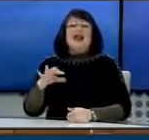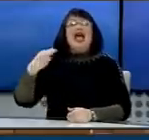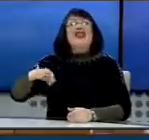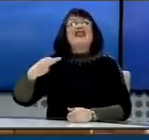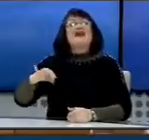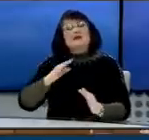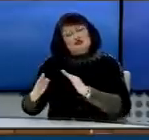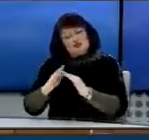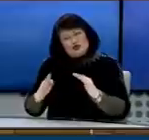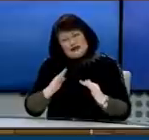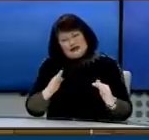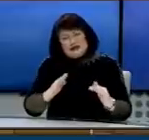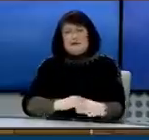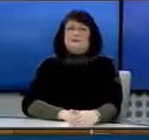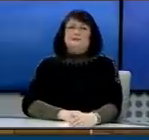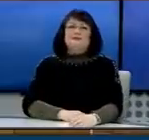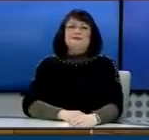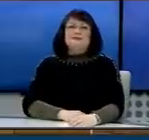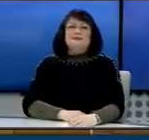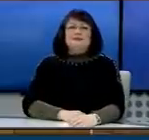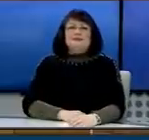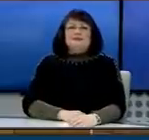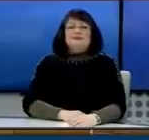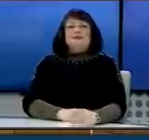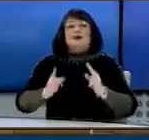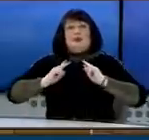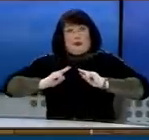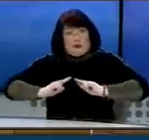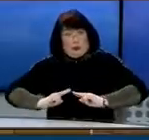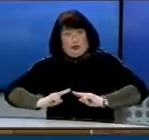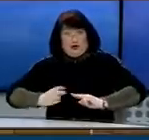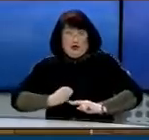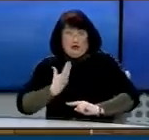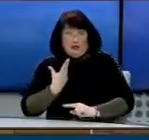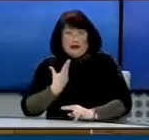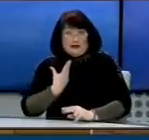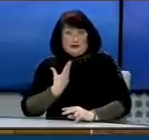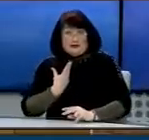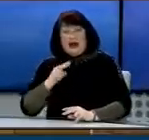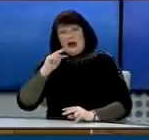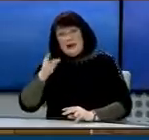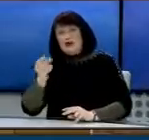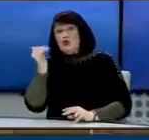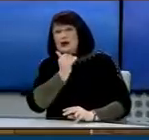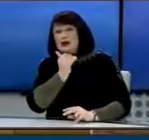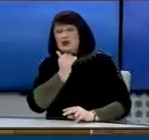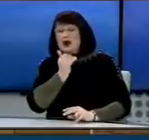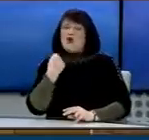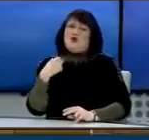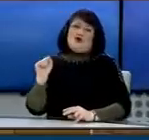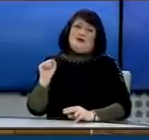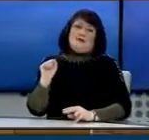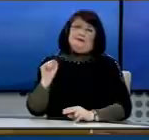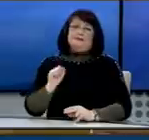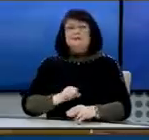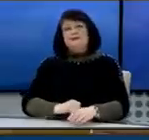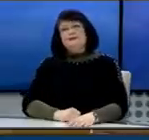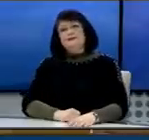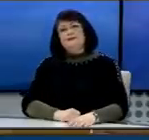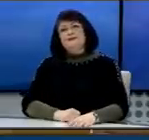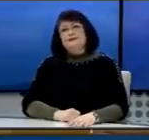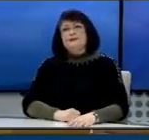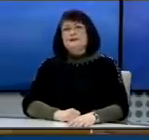να προστατεύονται. Είμαστε ικανοποιημένοι? Απαντώ αμέσως αρνητικά.